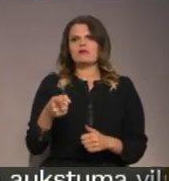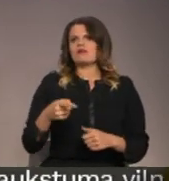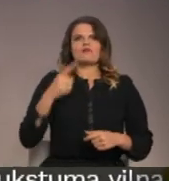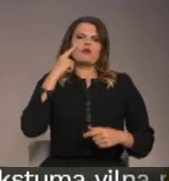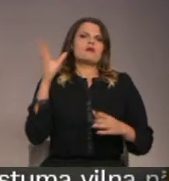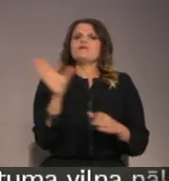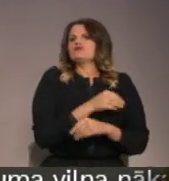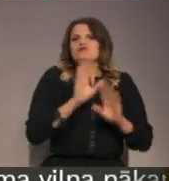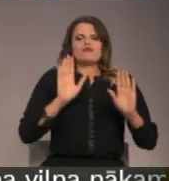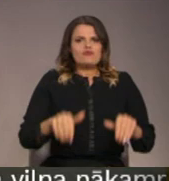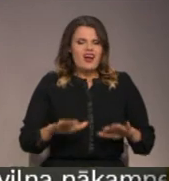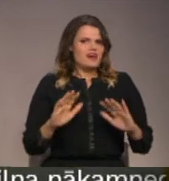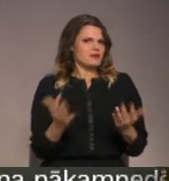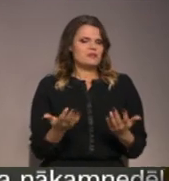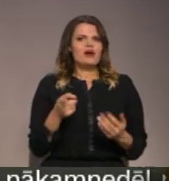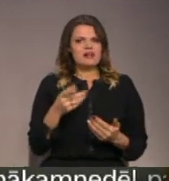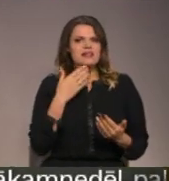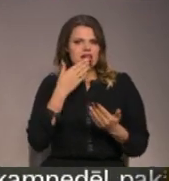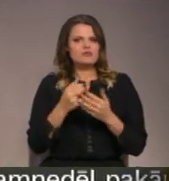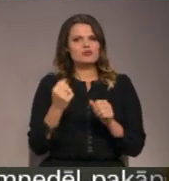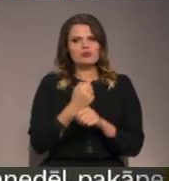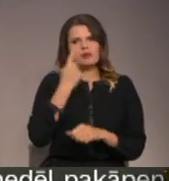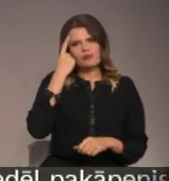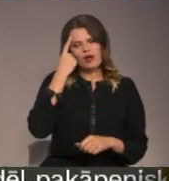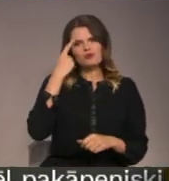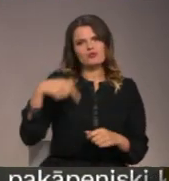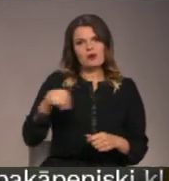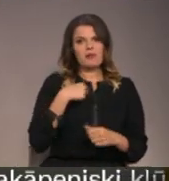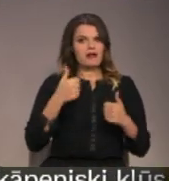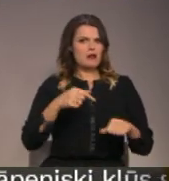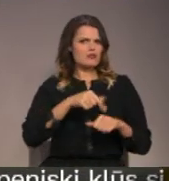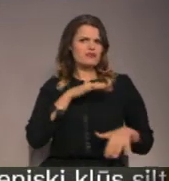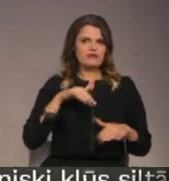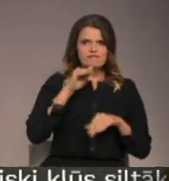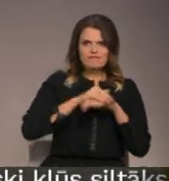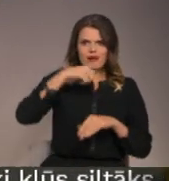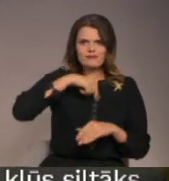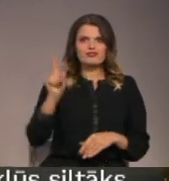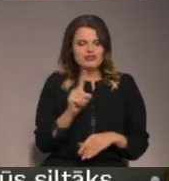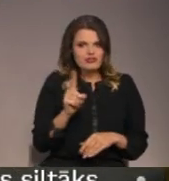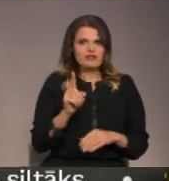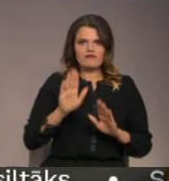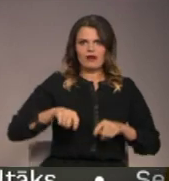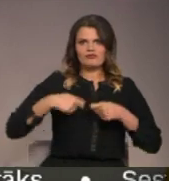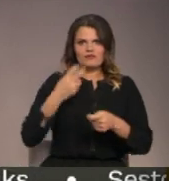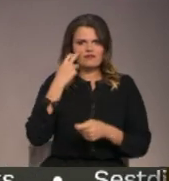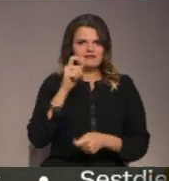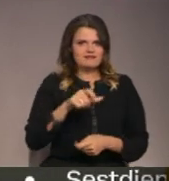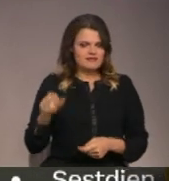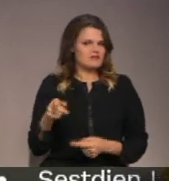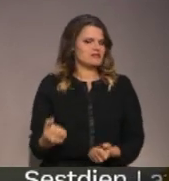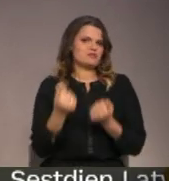ceļiem. Bet šeit būtu ieteikums tomēr padomāt par saviem tuviniekiem un it īpaši gribētu teikt par